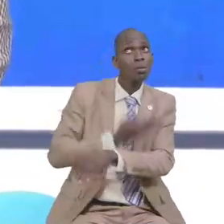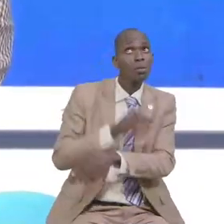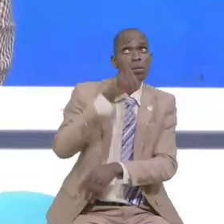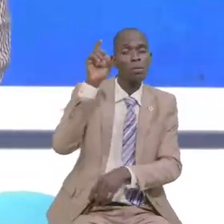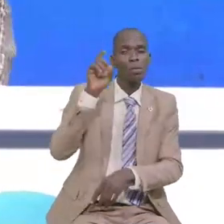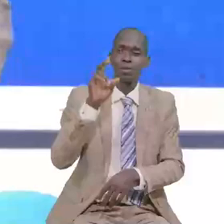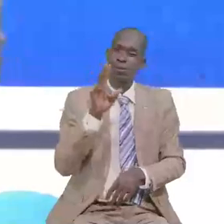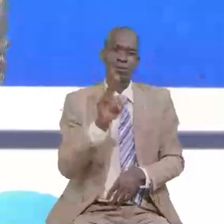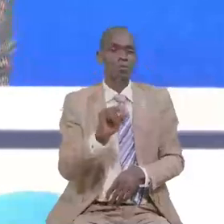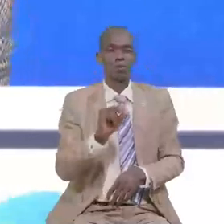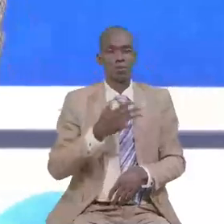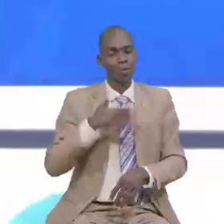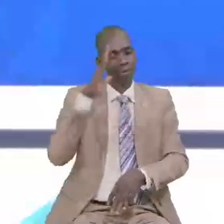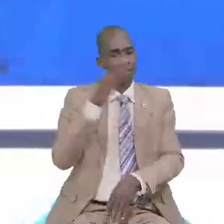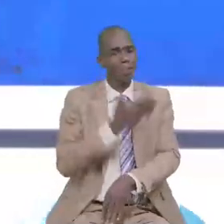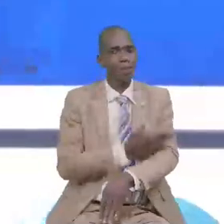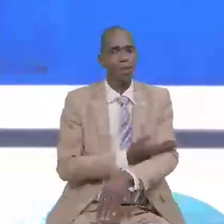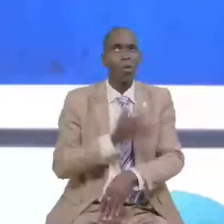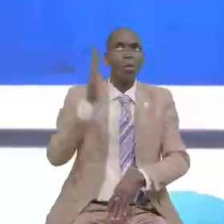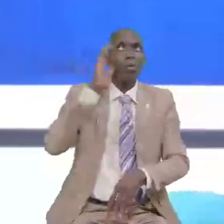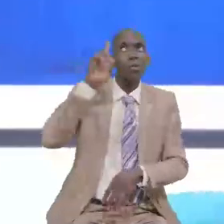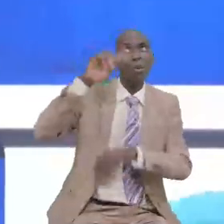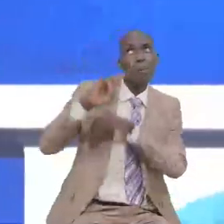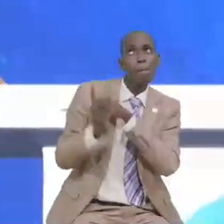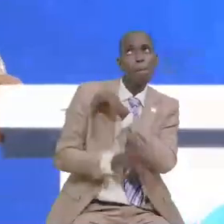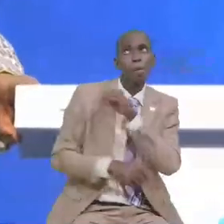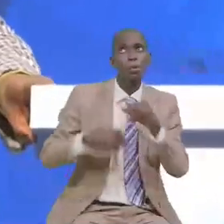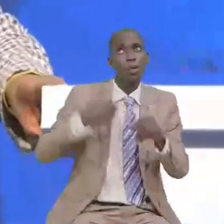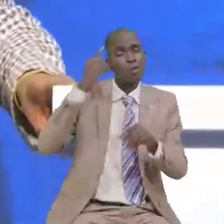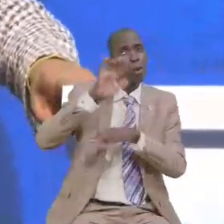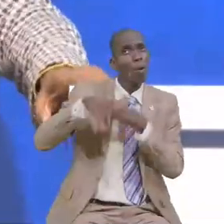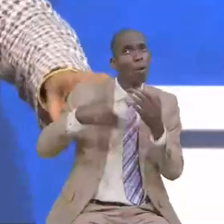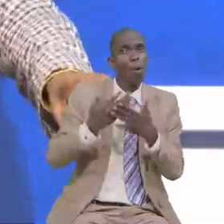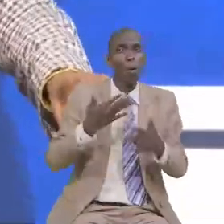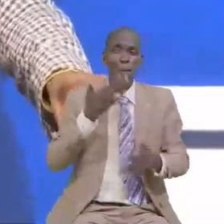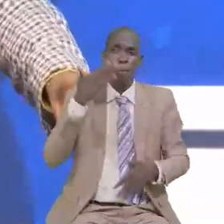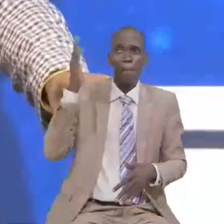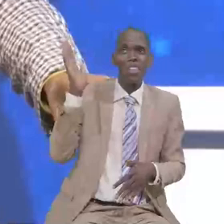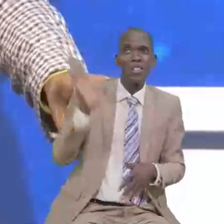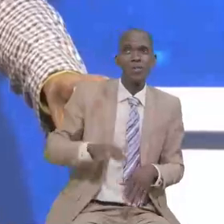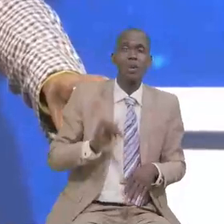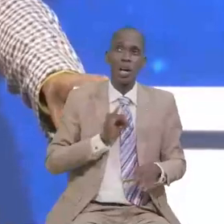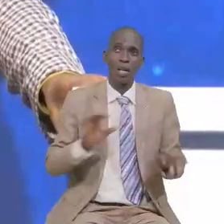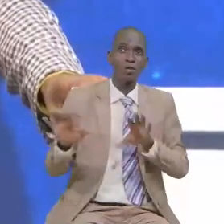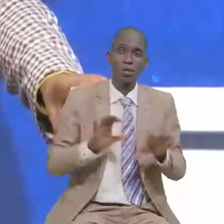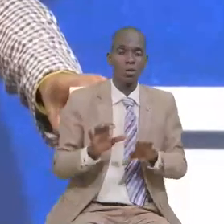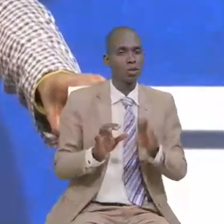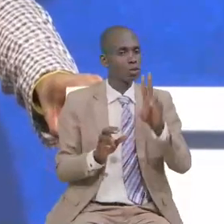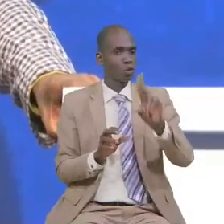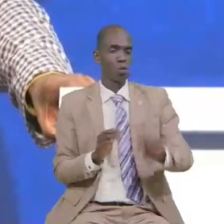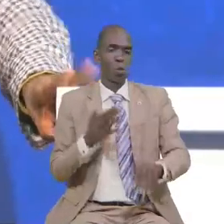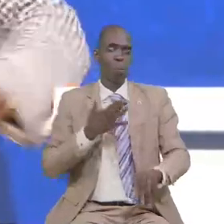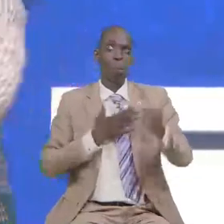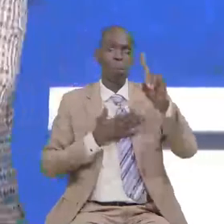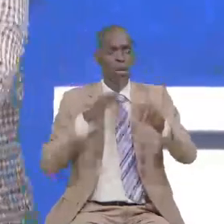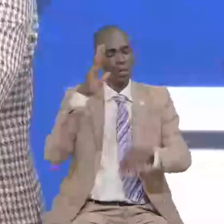M'enverra-t-il en enfer en tant que fils ? Non. Me puniras-tu pour toutes les mauvaises choses que j'aurais